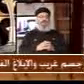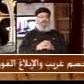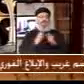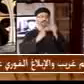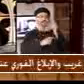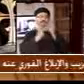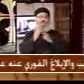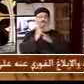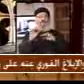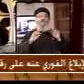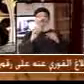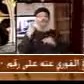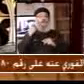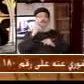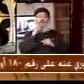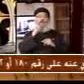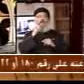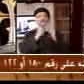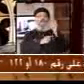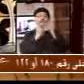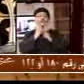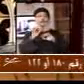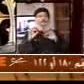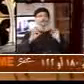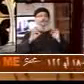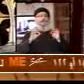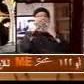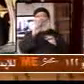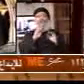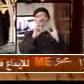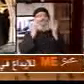المسيح لا يبحث عن الكم، المسيح يبحث عن الكم.